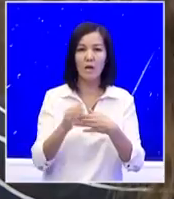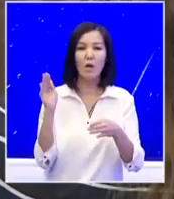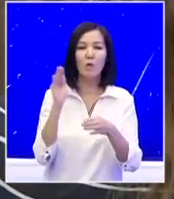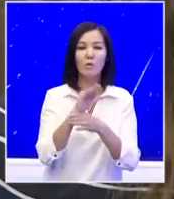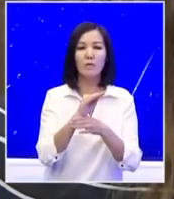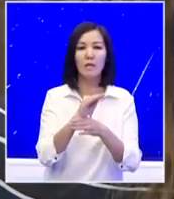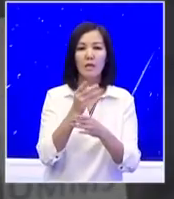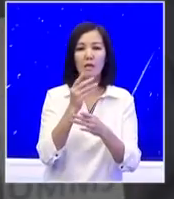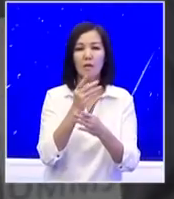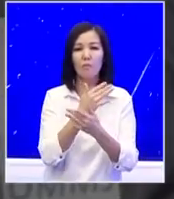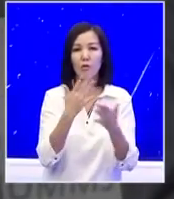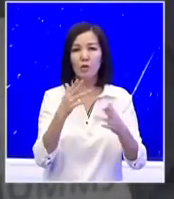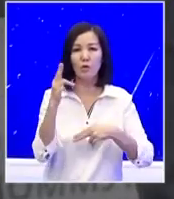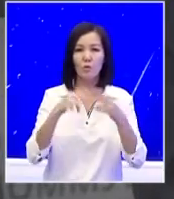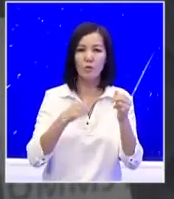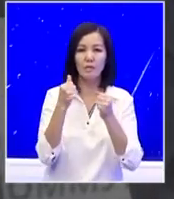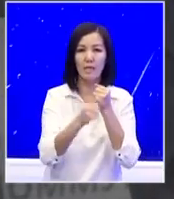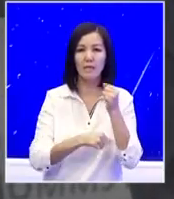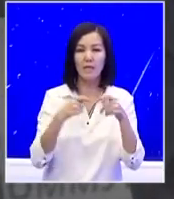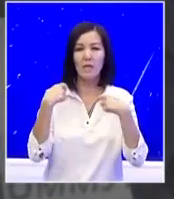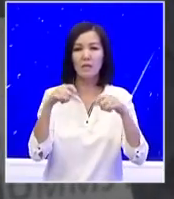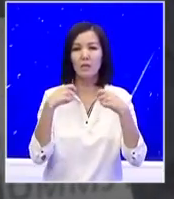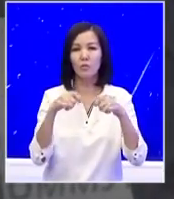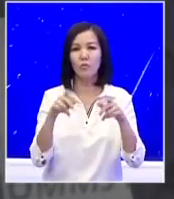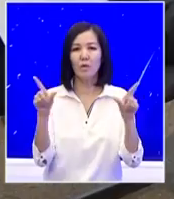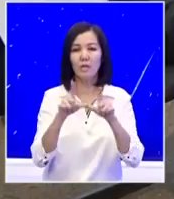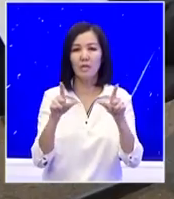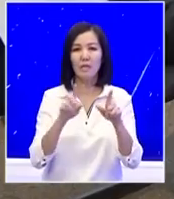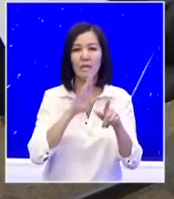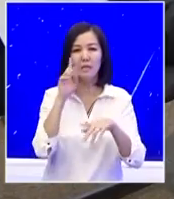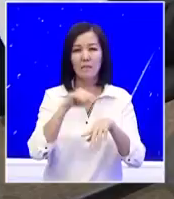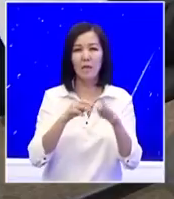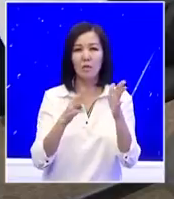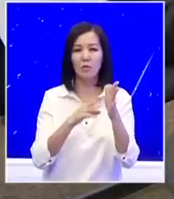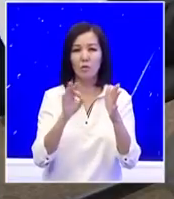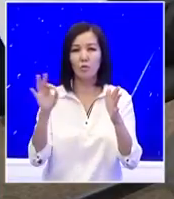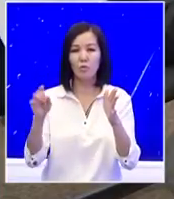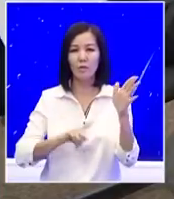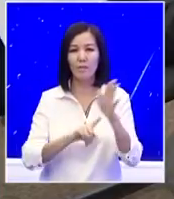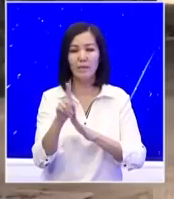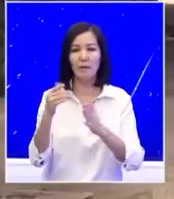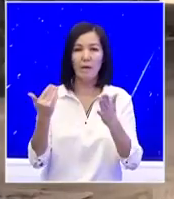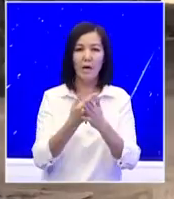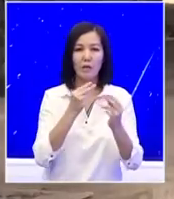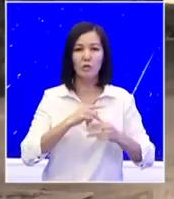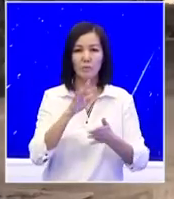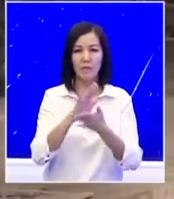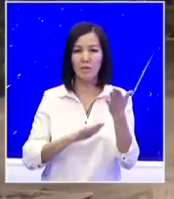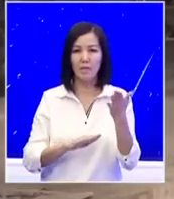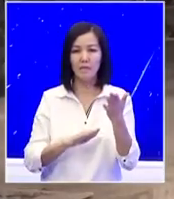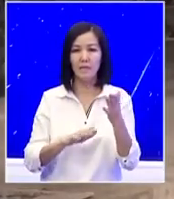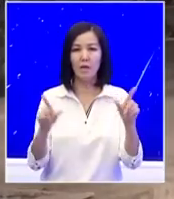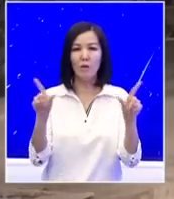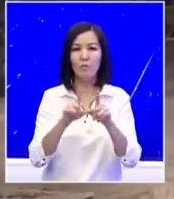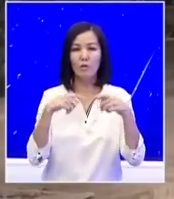орталығы қосалқы бөлшек және құрылыс заттарын сату дүкендері ертең сағат 8:00-ден бастап қайта жұмыстарын жалғастырады.